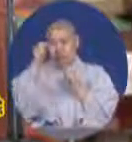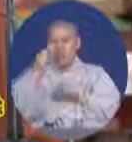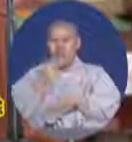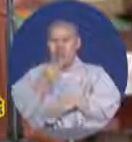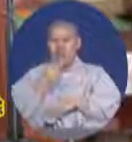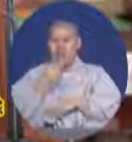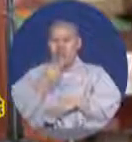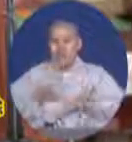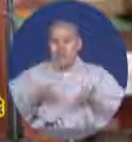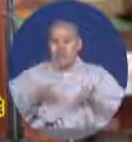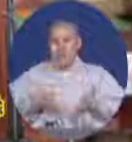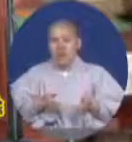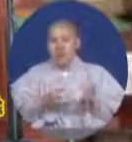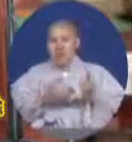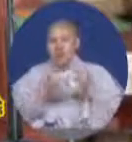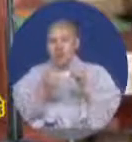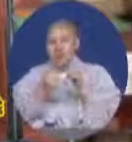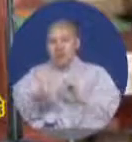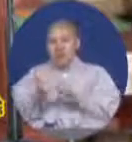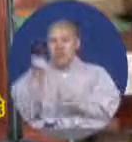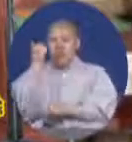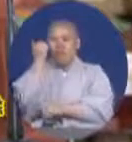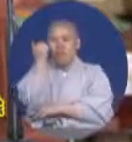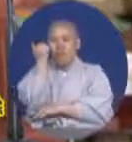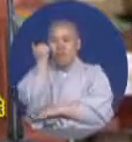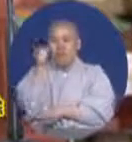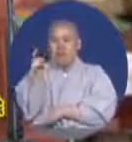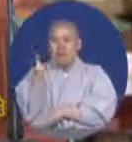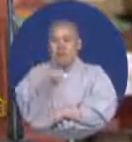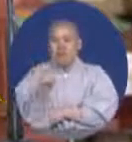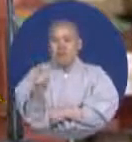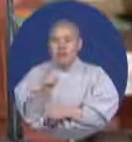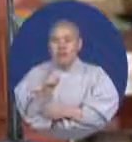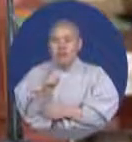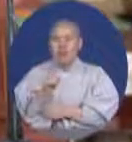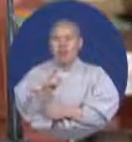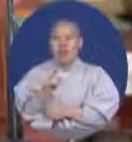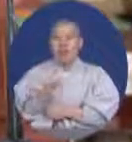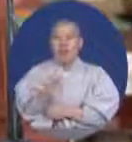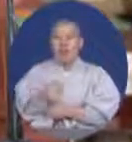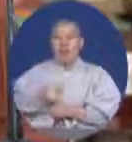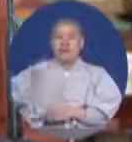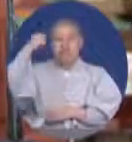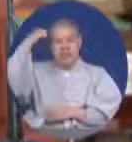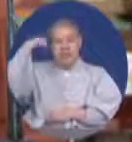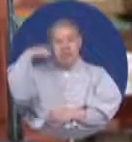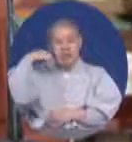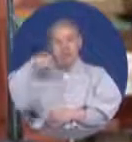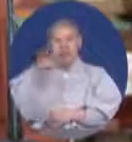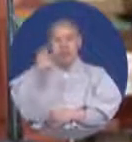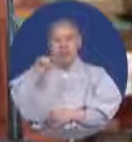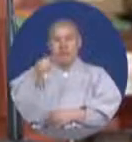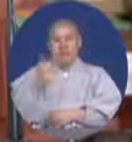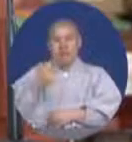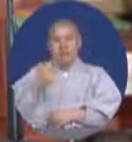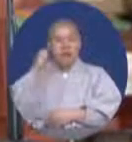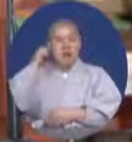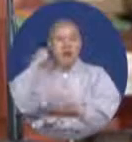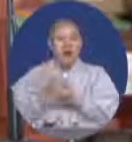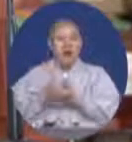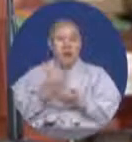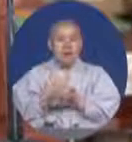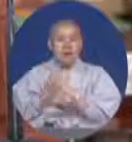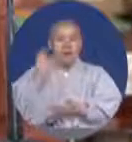그럼 생사의 원본이라는 게 뭐냐? 이 으뜸 원자 있죠 이렇게 두이 밑에 쓴 거 으뜸